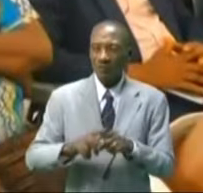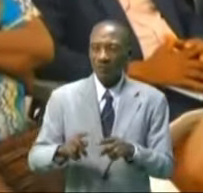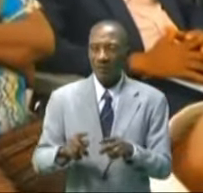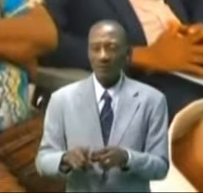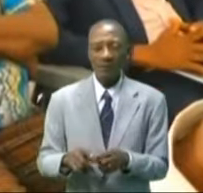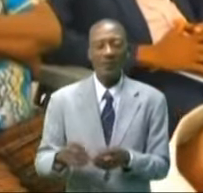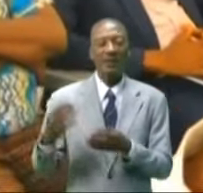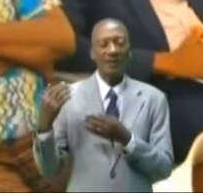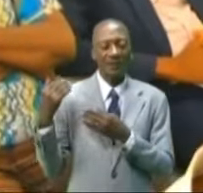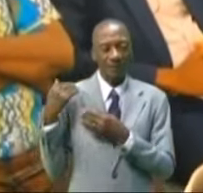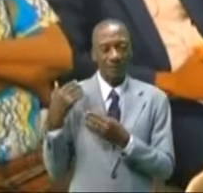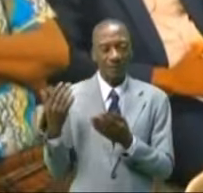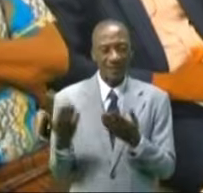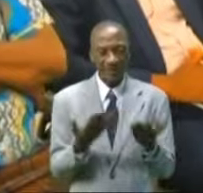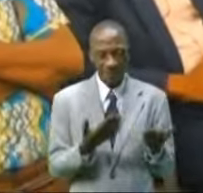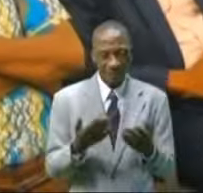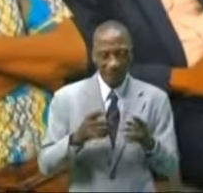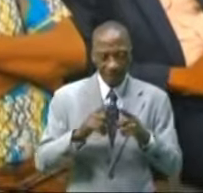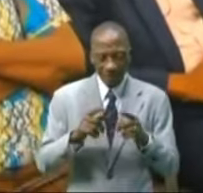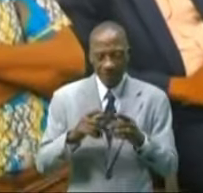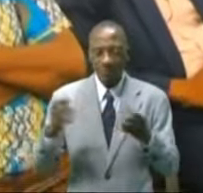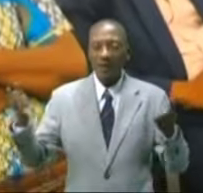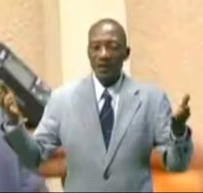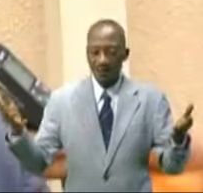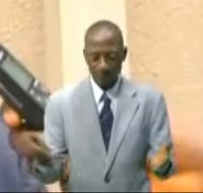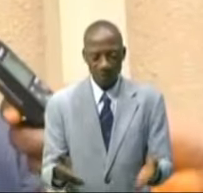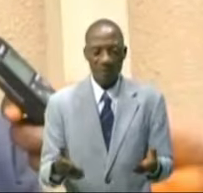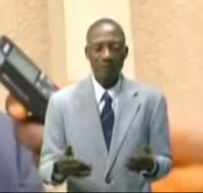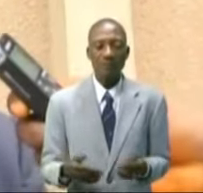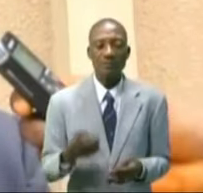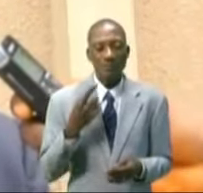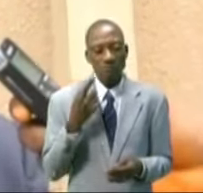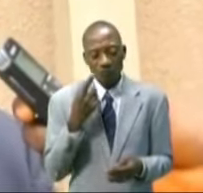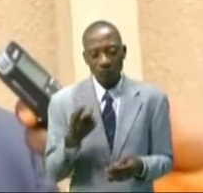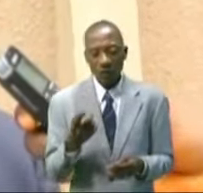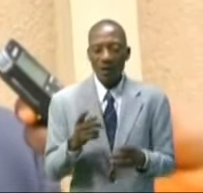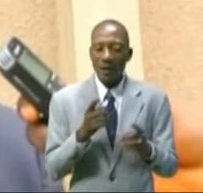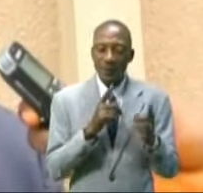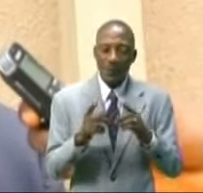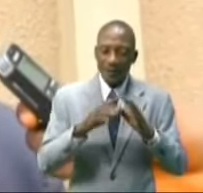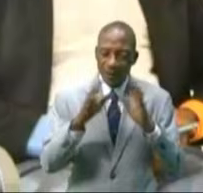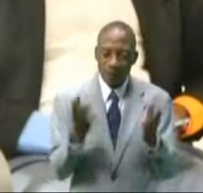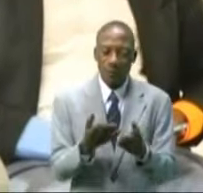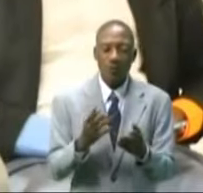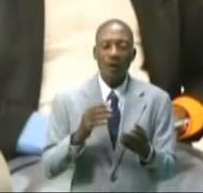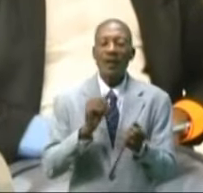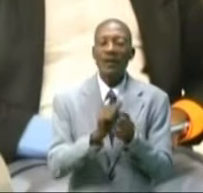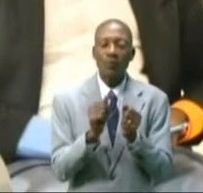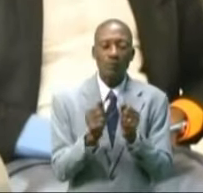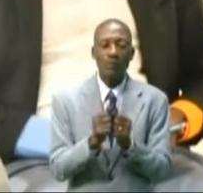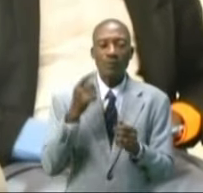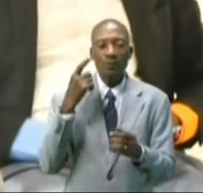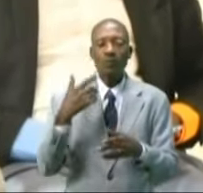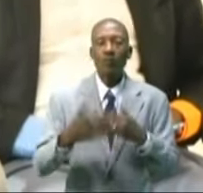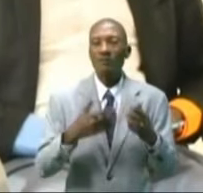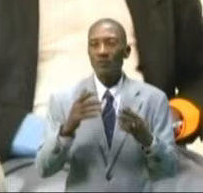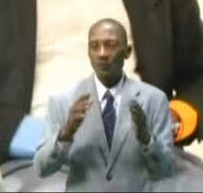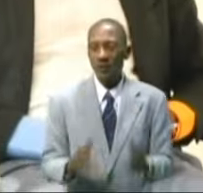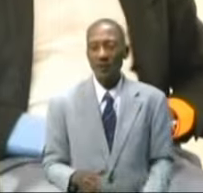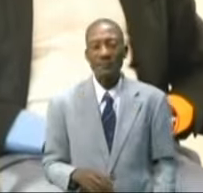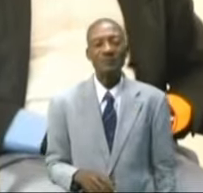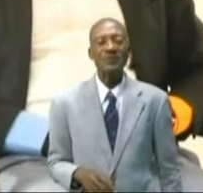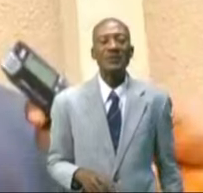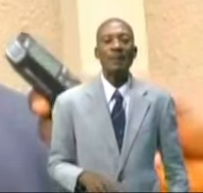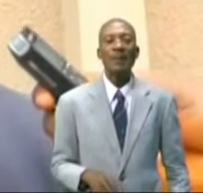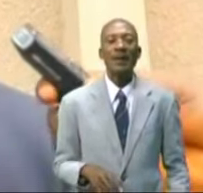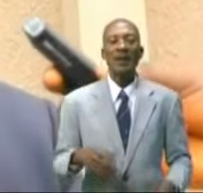été prévenus sur bon nombre de fautes administratives. Il s'agit notamment des cas des agents qui